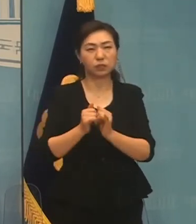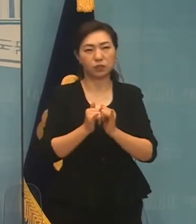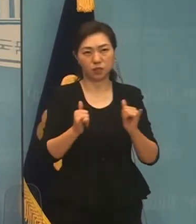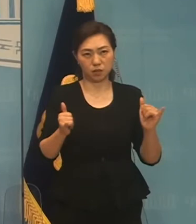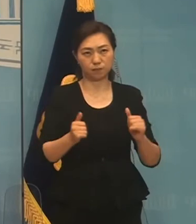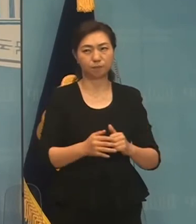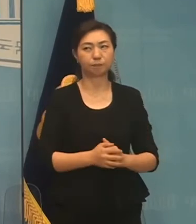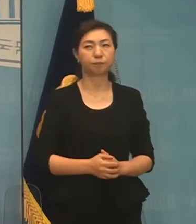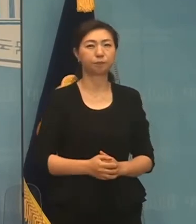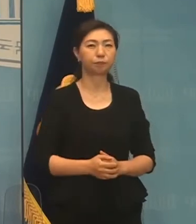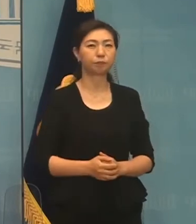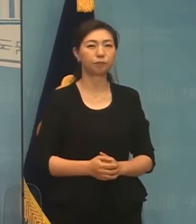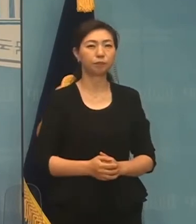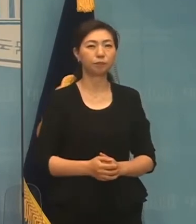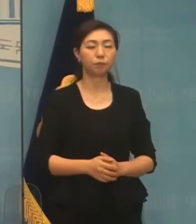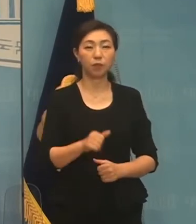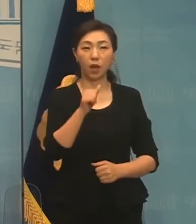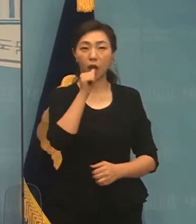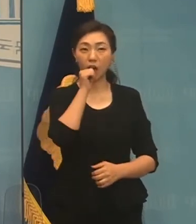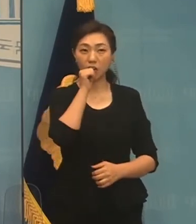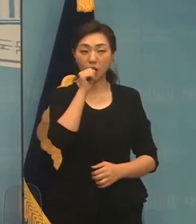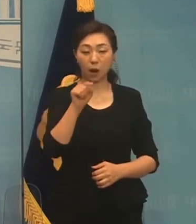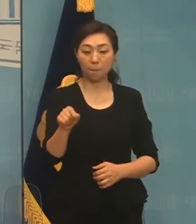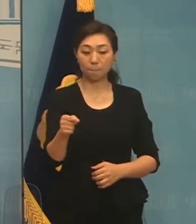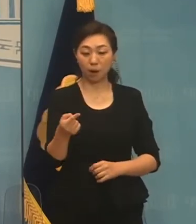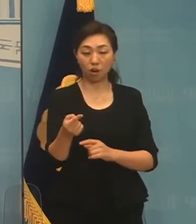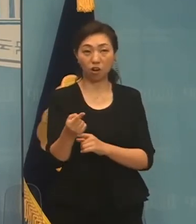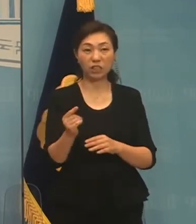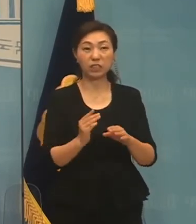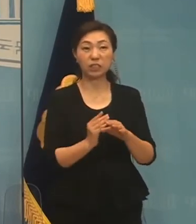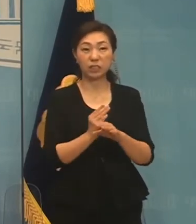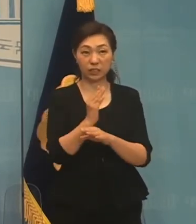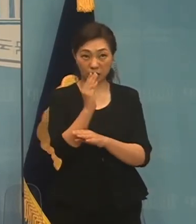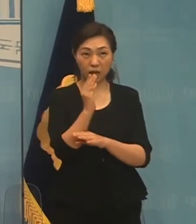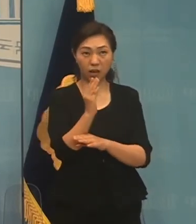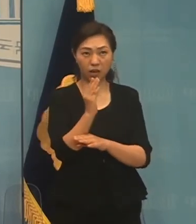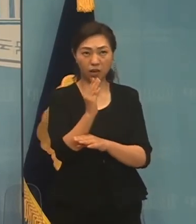100원 이상의 공금을 횡령한 자,